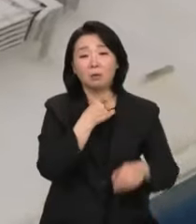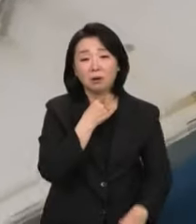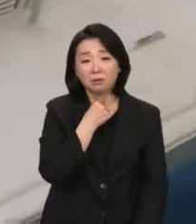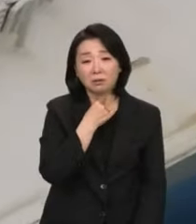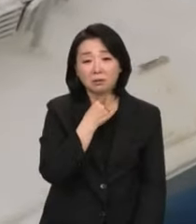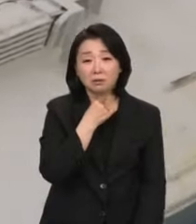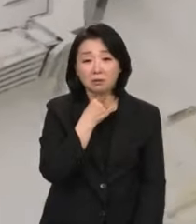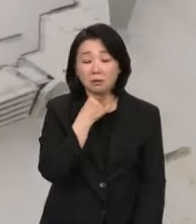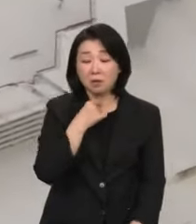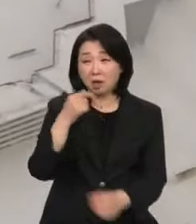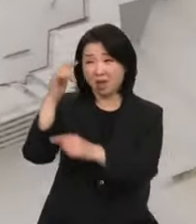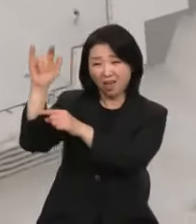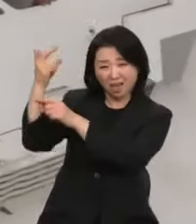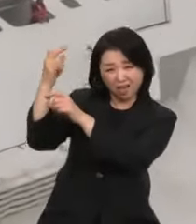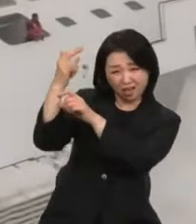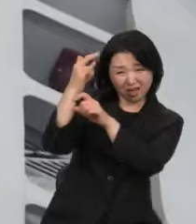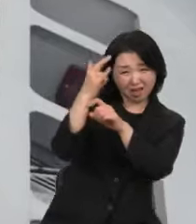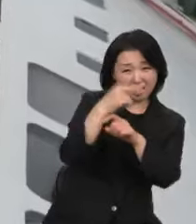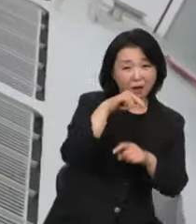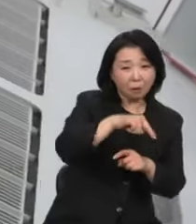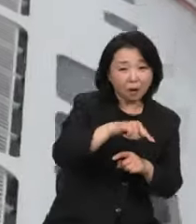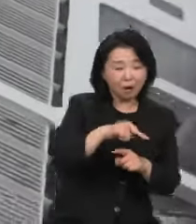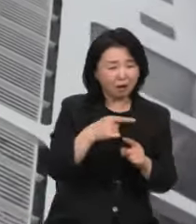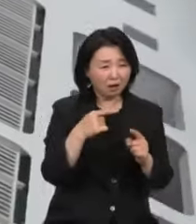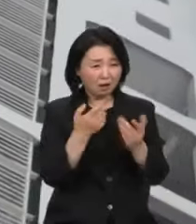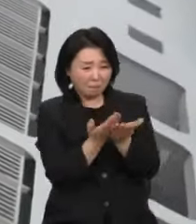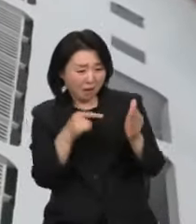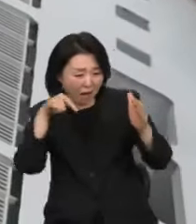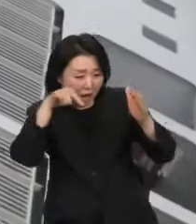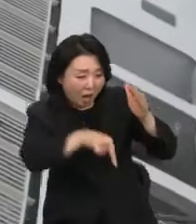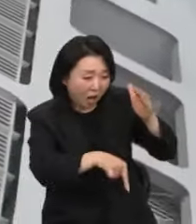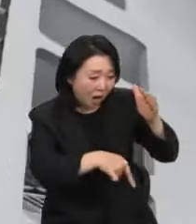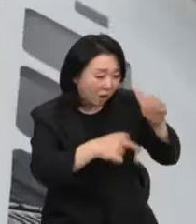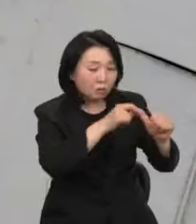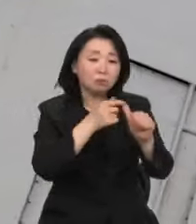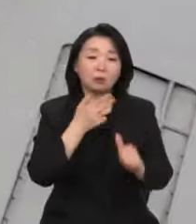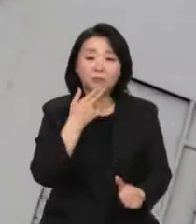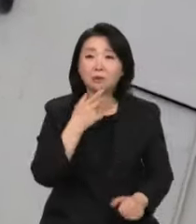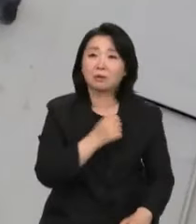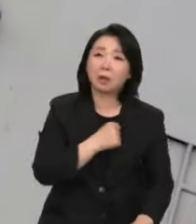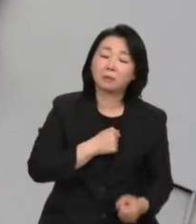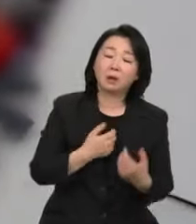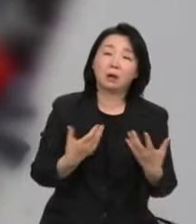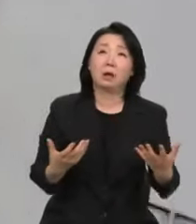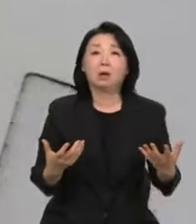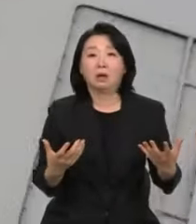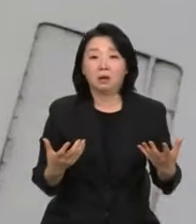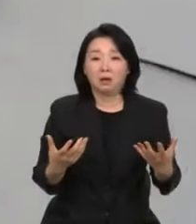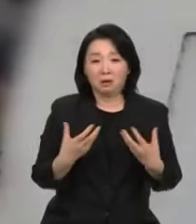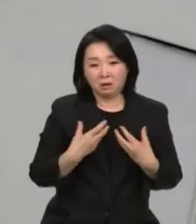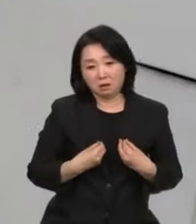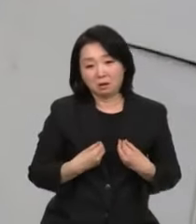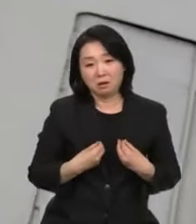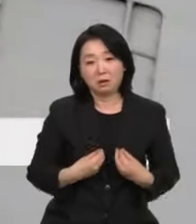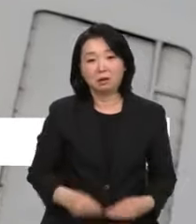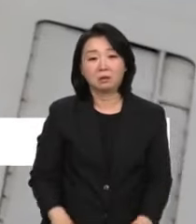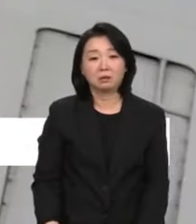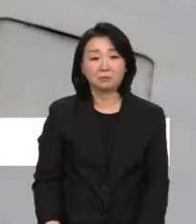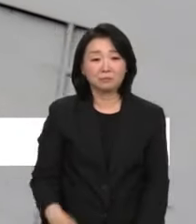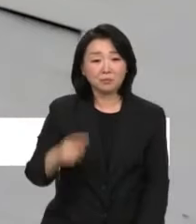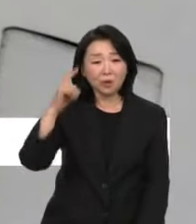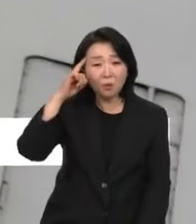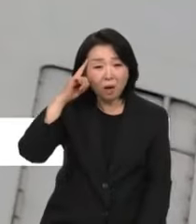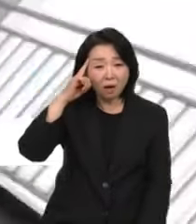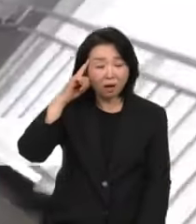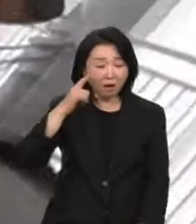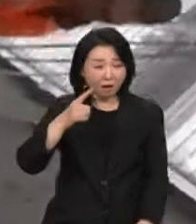헬기가 다가왔지만 수색대원은 배 안으로 진입하지 않았습니다. 답답했고 절망했습니다. 옮기지 않고 위에서만 손만